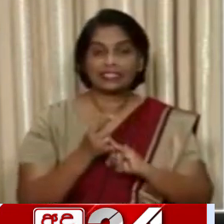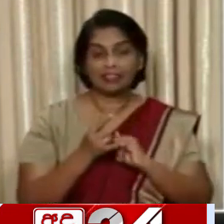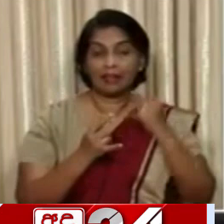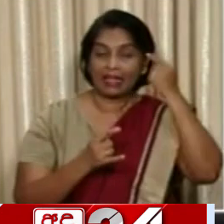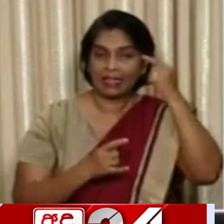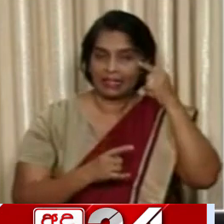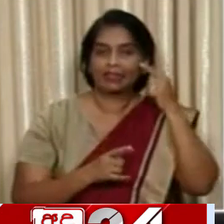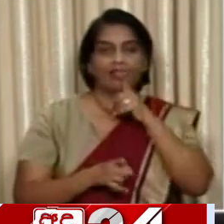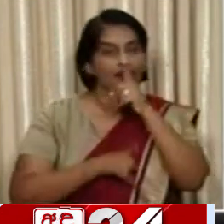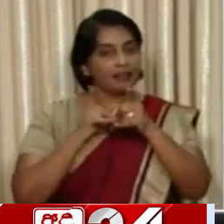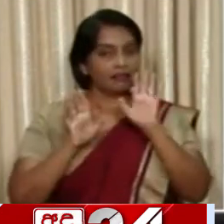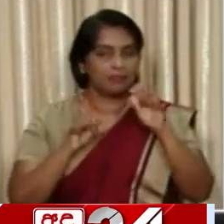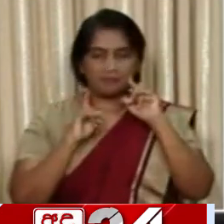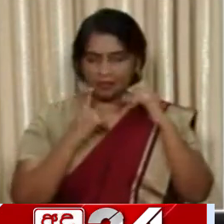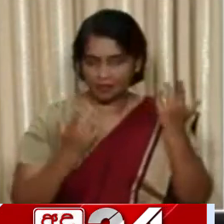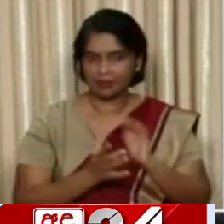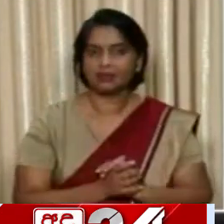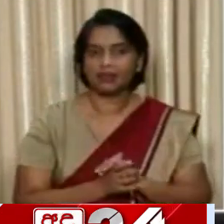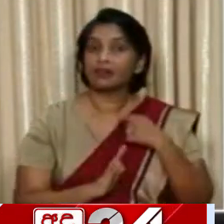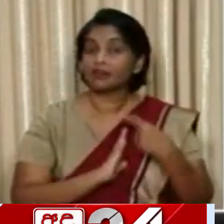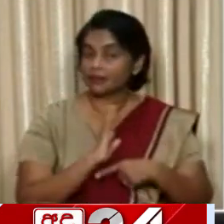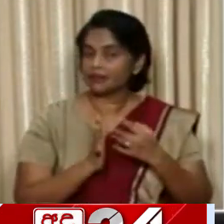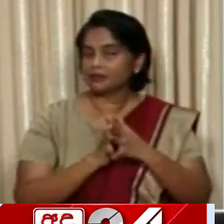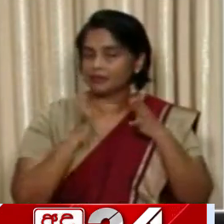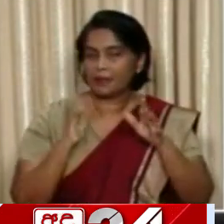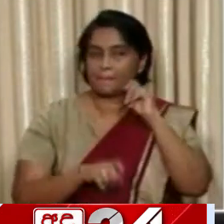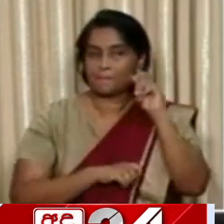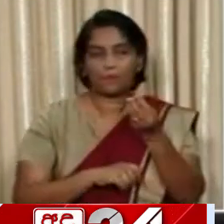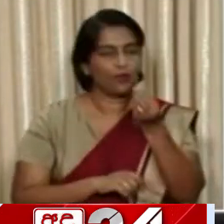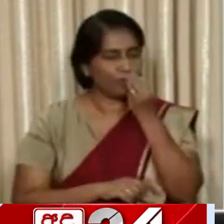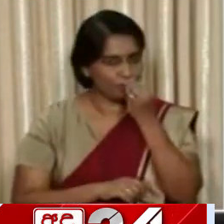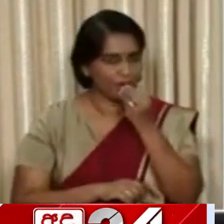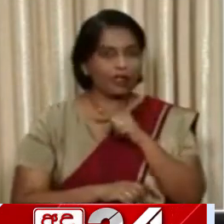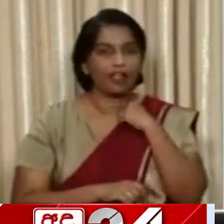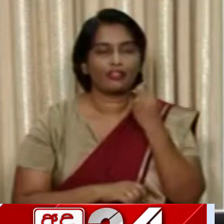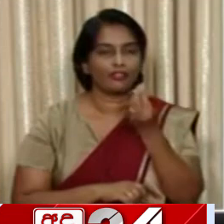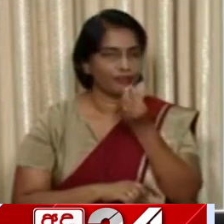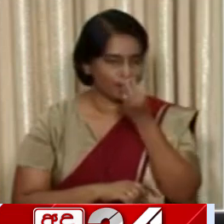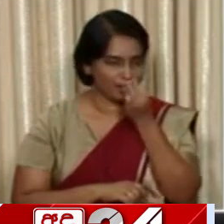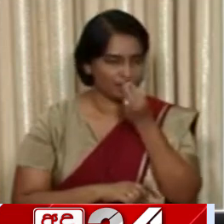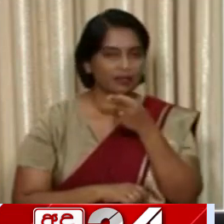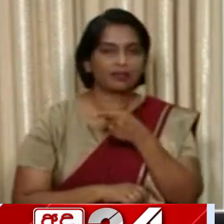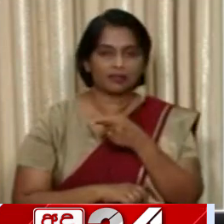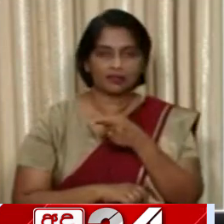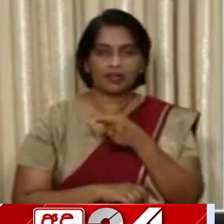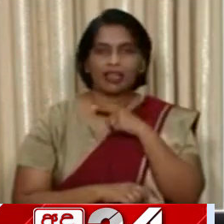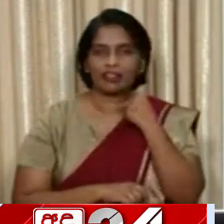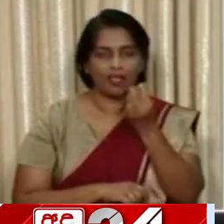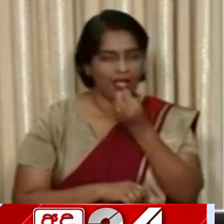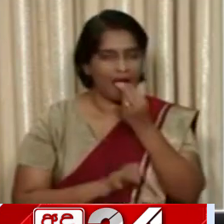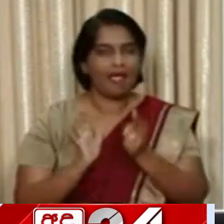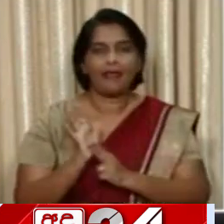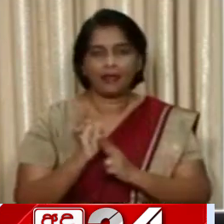හිතලා කතා කරනවත් දන්නේ නැහැ මේ රටේ බහුතර ජනතාවක් කන්නේ රතු කැකුළු සහ ඒ කියන්නේ කැකුළු සාල් සහ